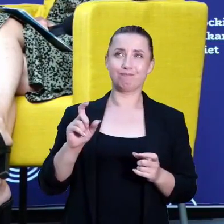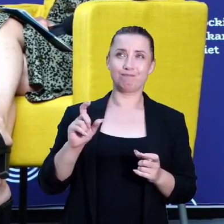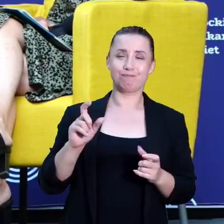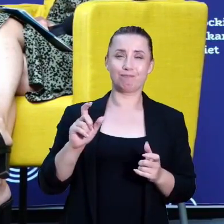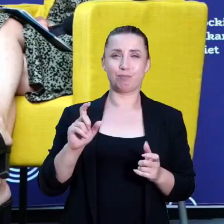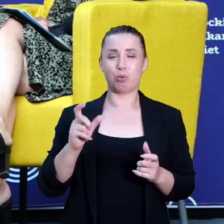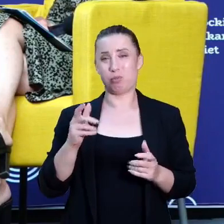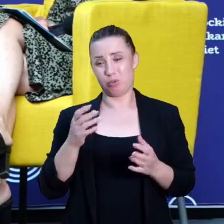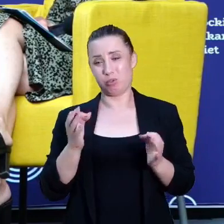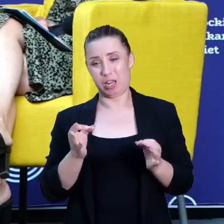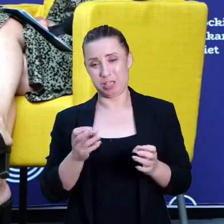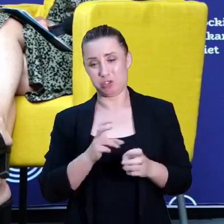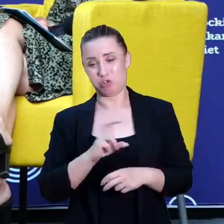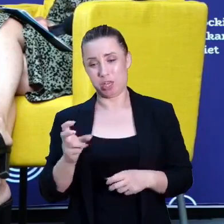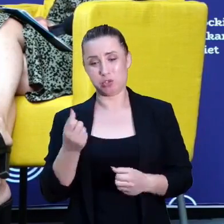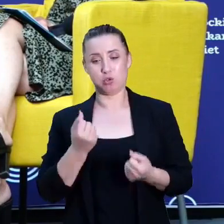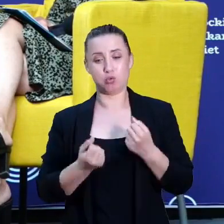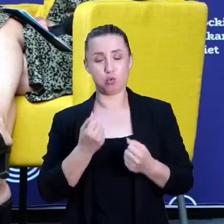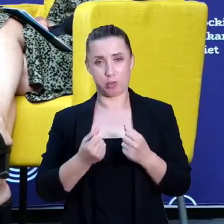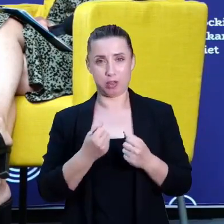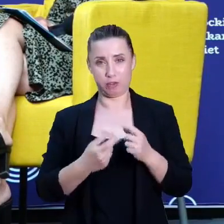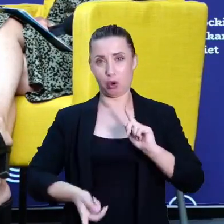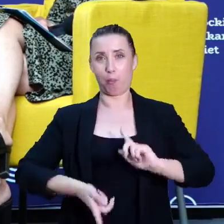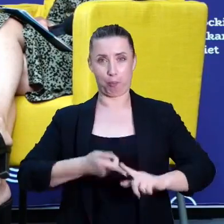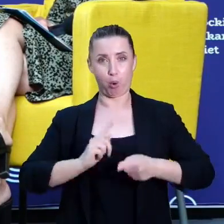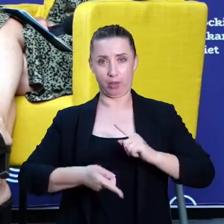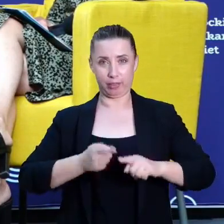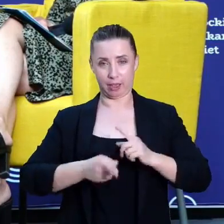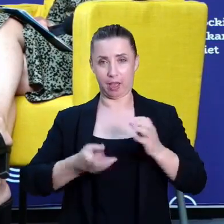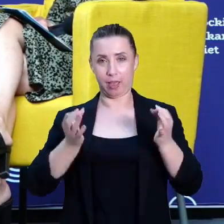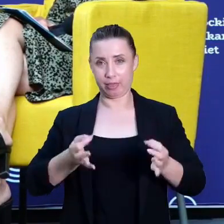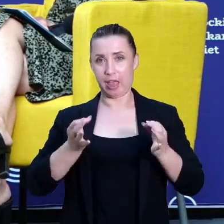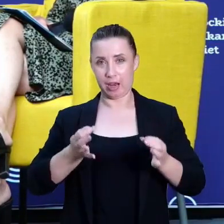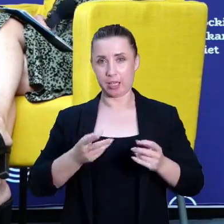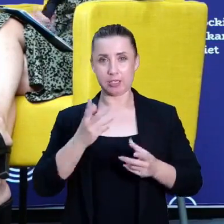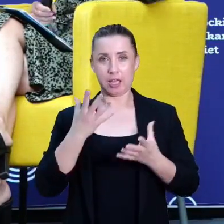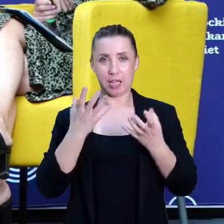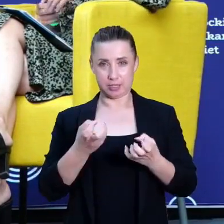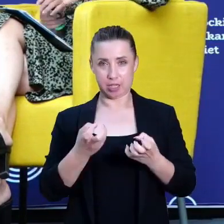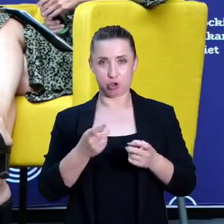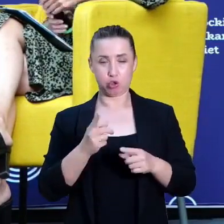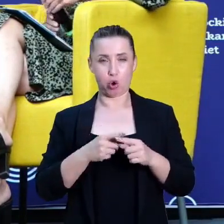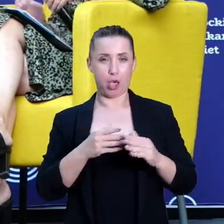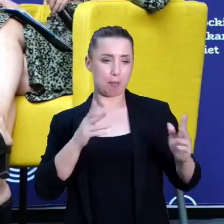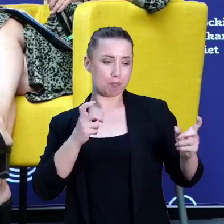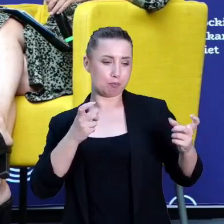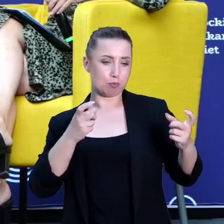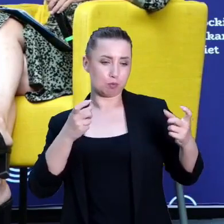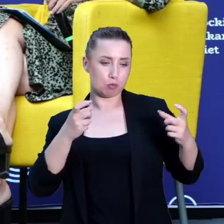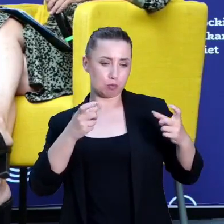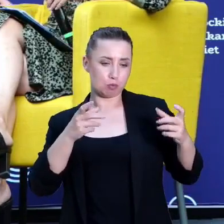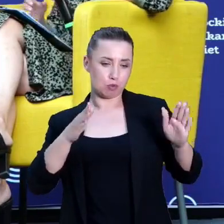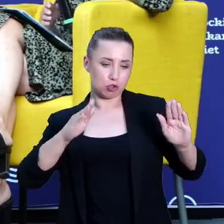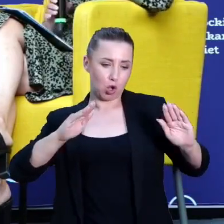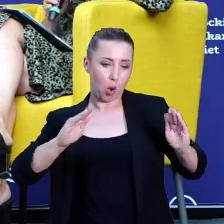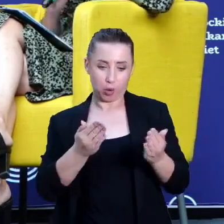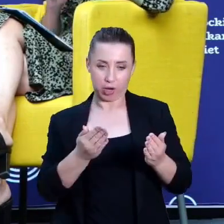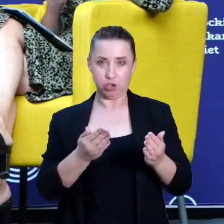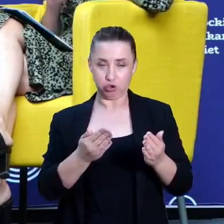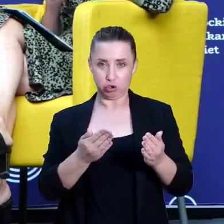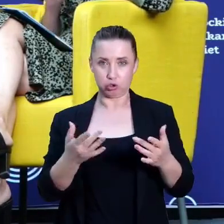nami zrobić, w sensie naszą rolę ograniczyć albo sprecyzować w konkretnym i tylko jednym